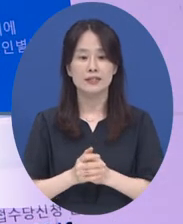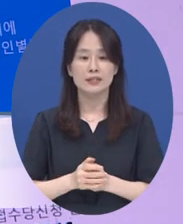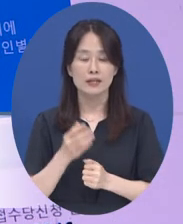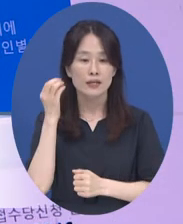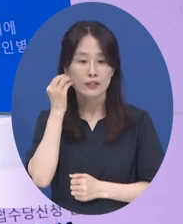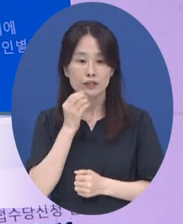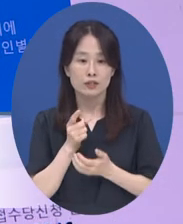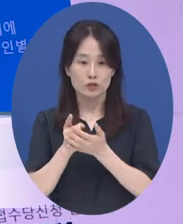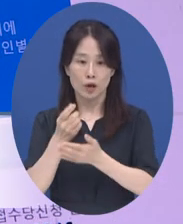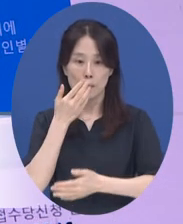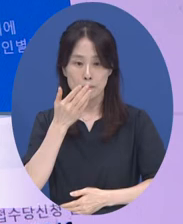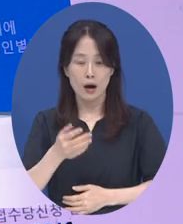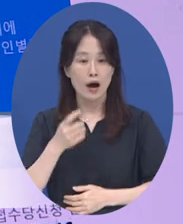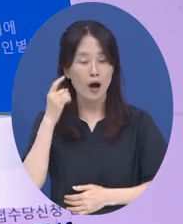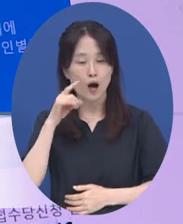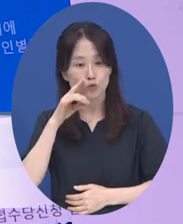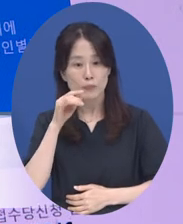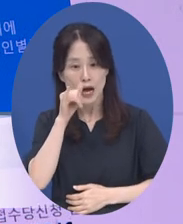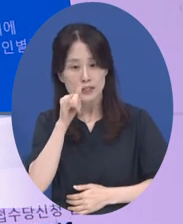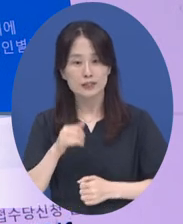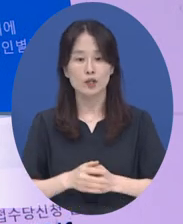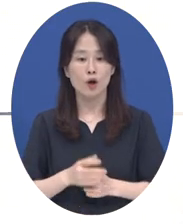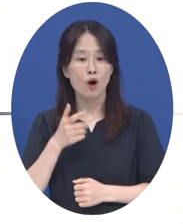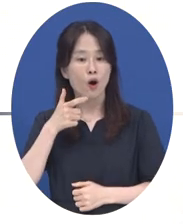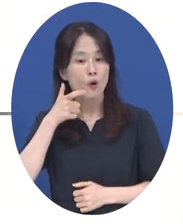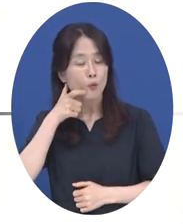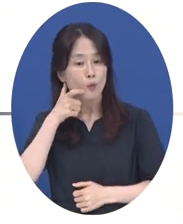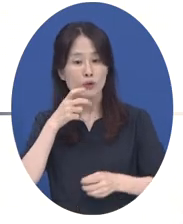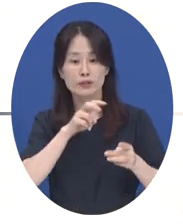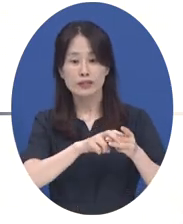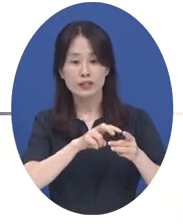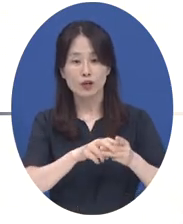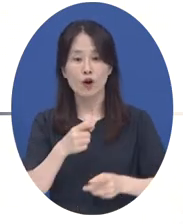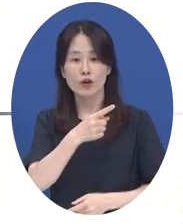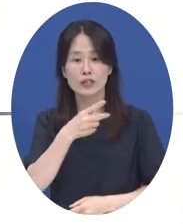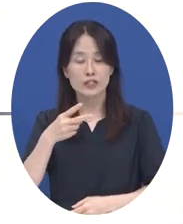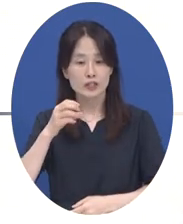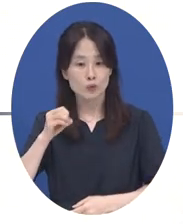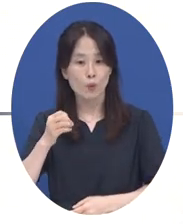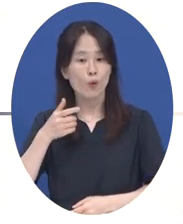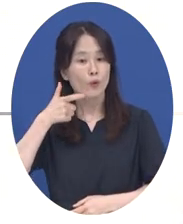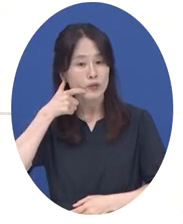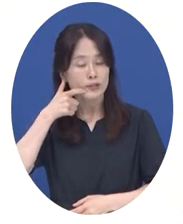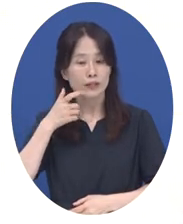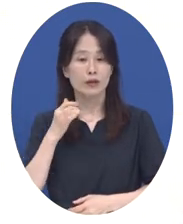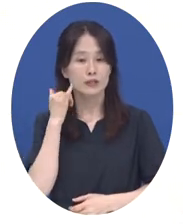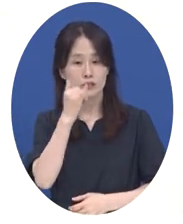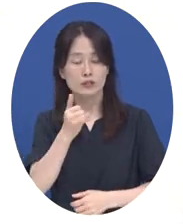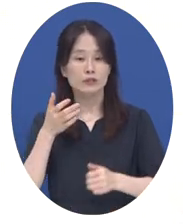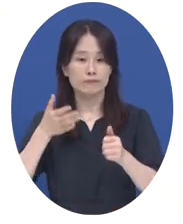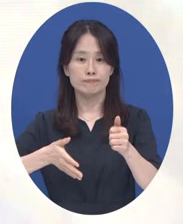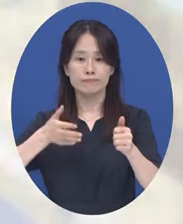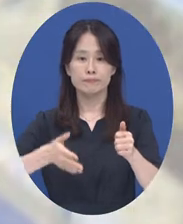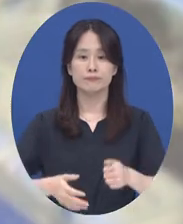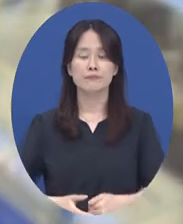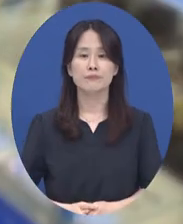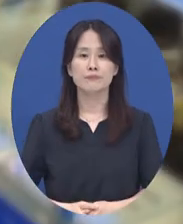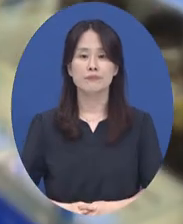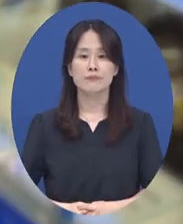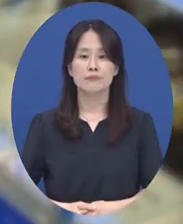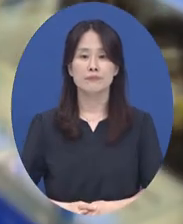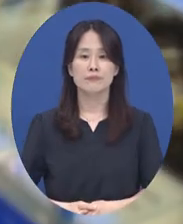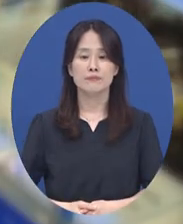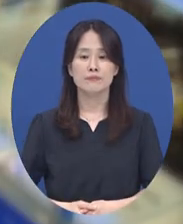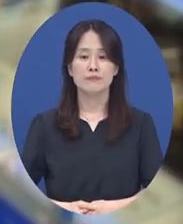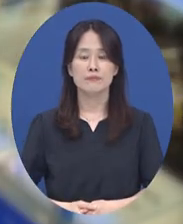하면 되고 문의사항은 처녀 면접 수당 상담 콜센터 라 110 경우도 센터 에서 안내받을 수 있습니다 경기